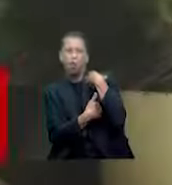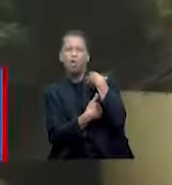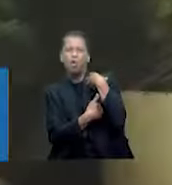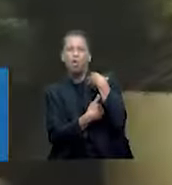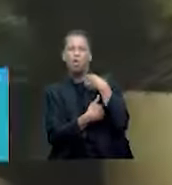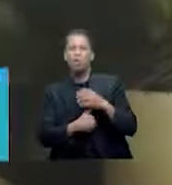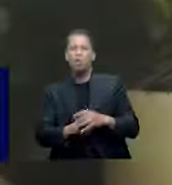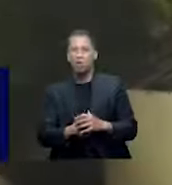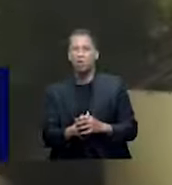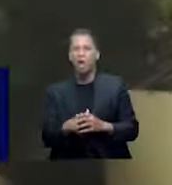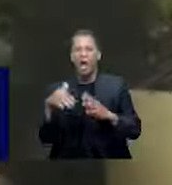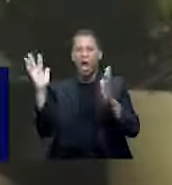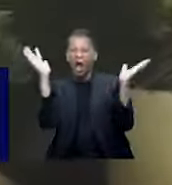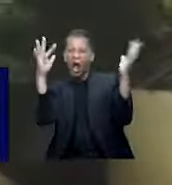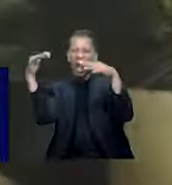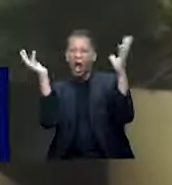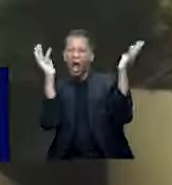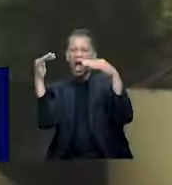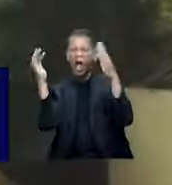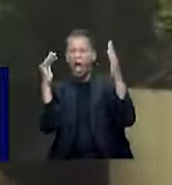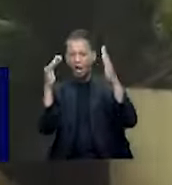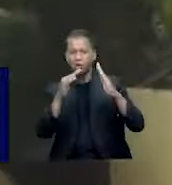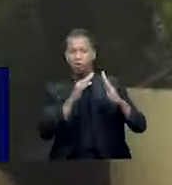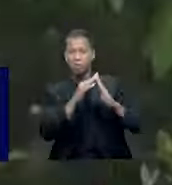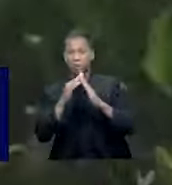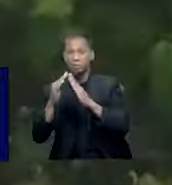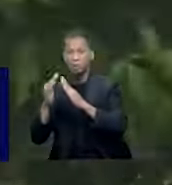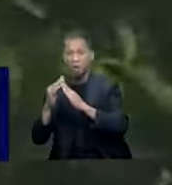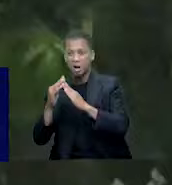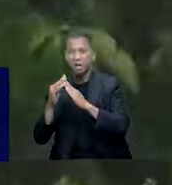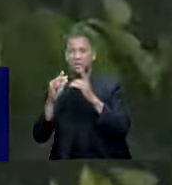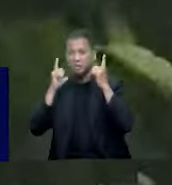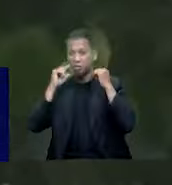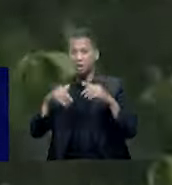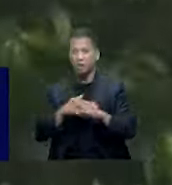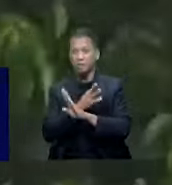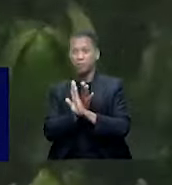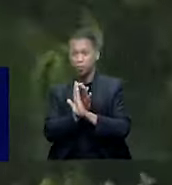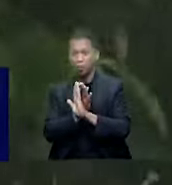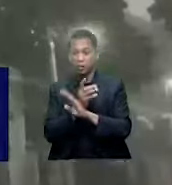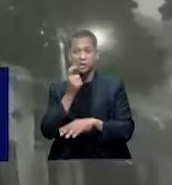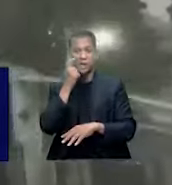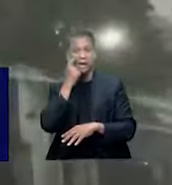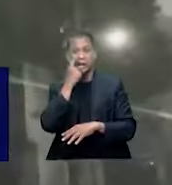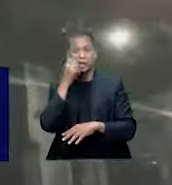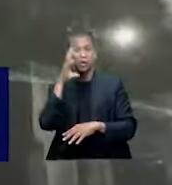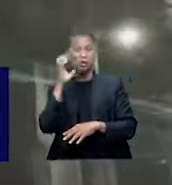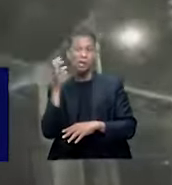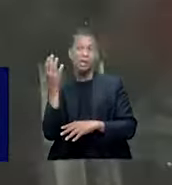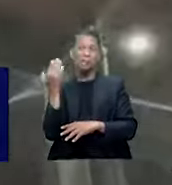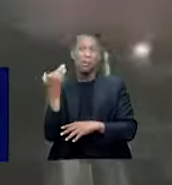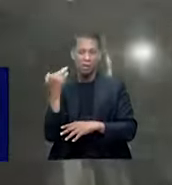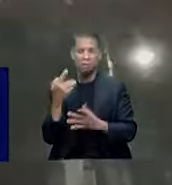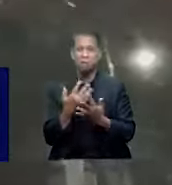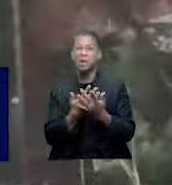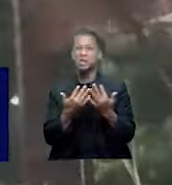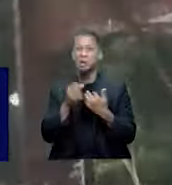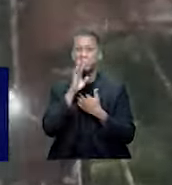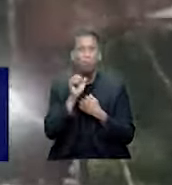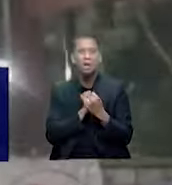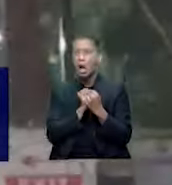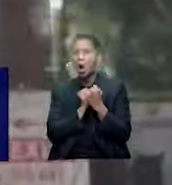Angin kencang juga menghantam puluhan rumah di Kecamatan Mojoroto, Kota Kediri, Jawa Timur pada Selasa petang. Warga mengaku takut lantaran